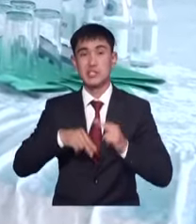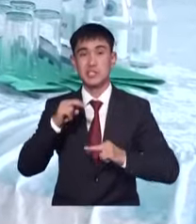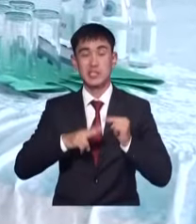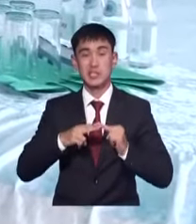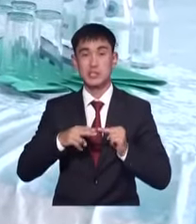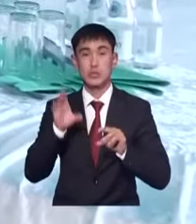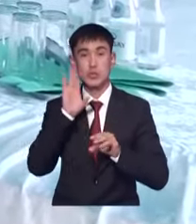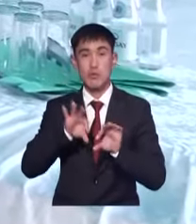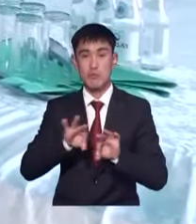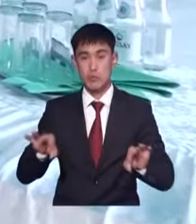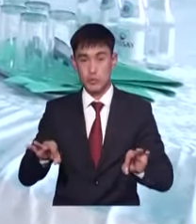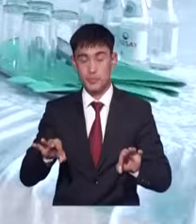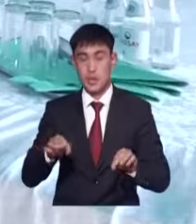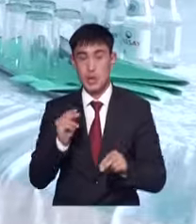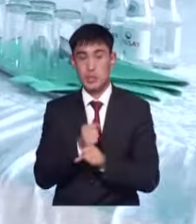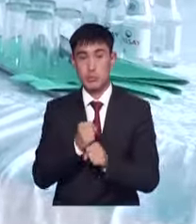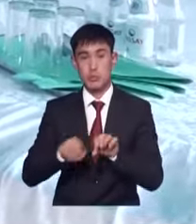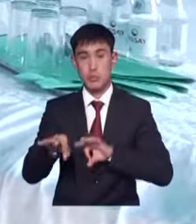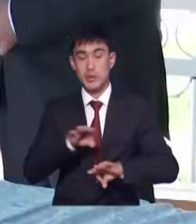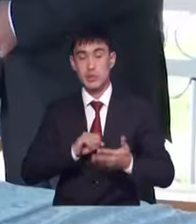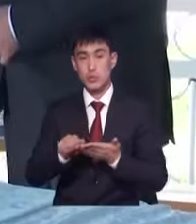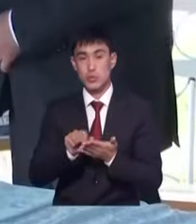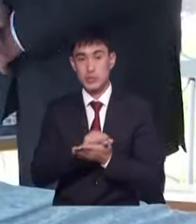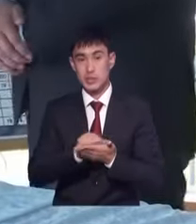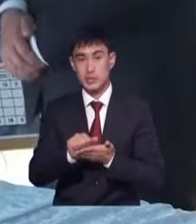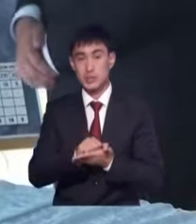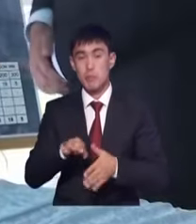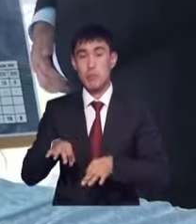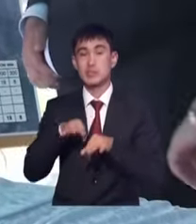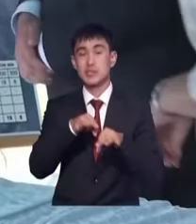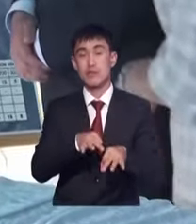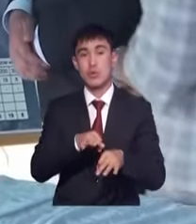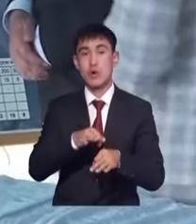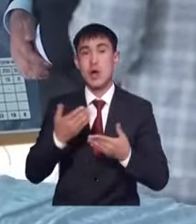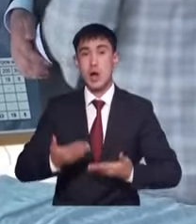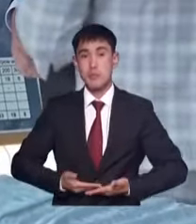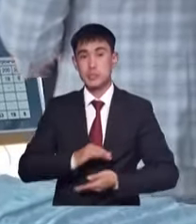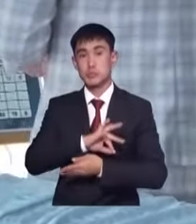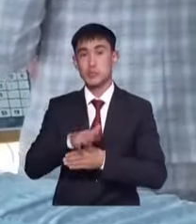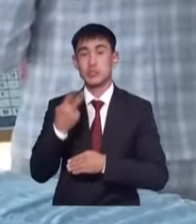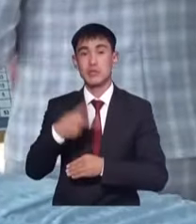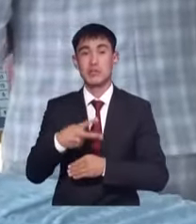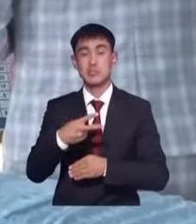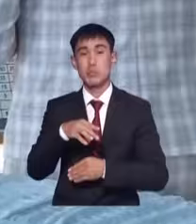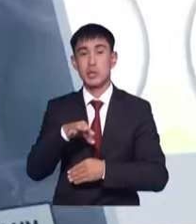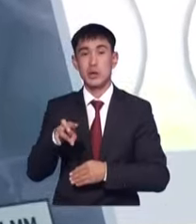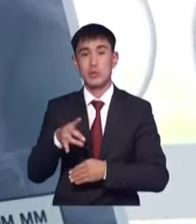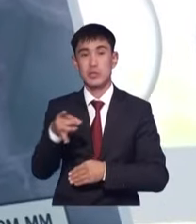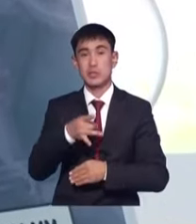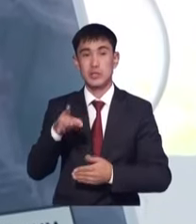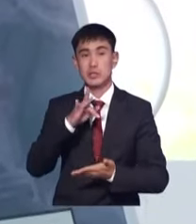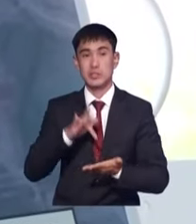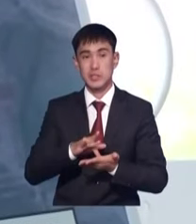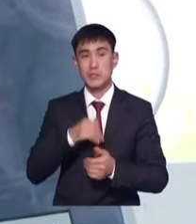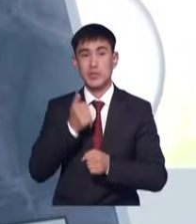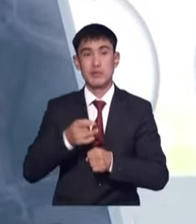строительство трубопровода. Разработана проектная документация на поставку жизнеобеспечения около 20 микрорайонов райцентра.